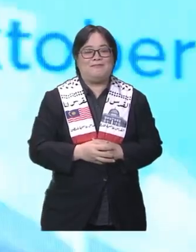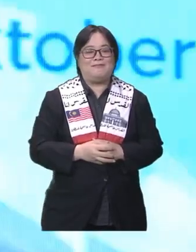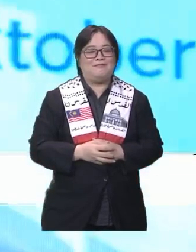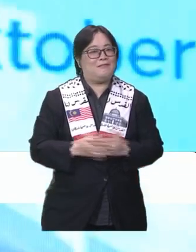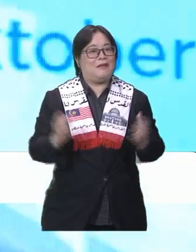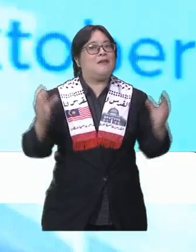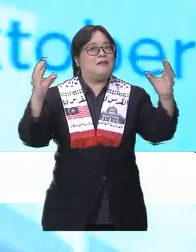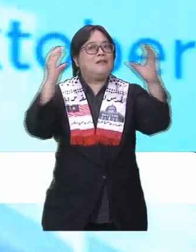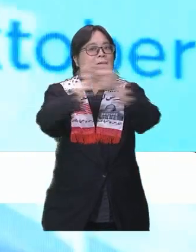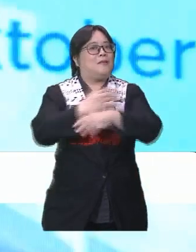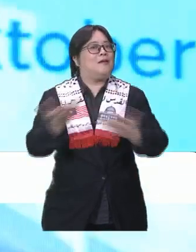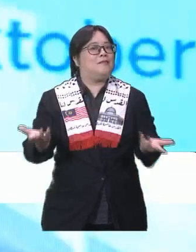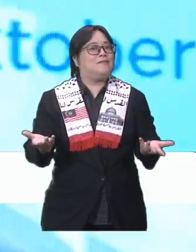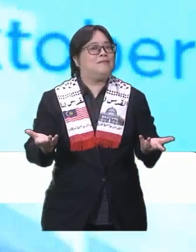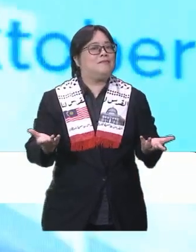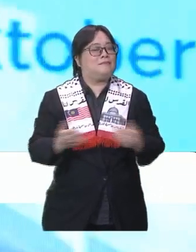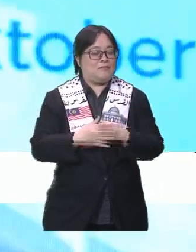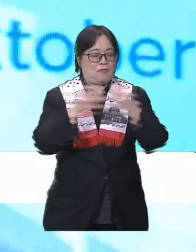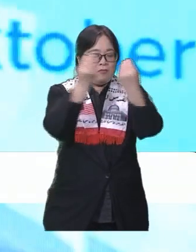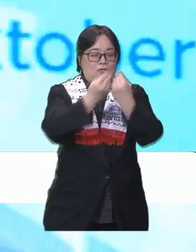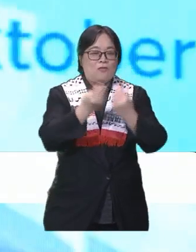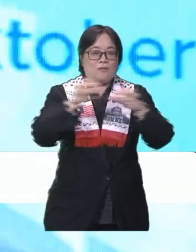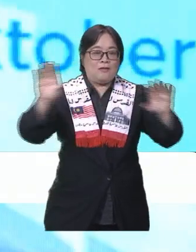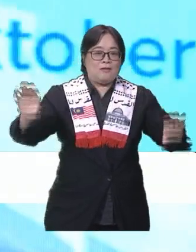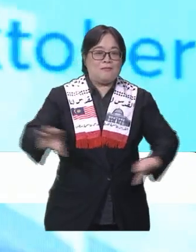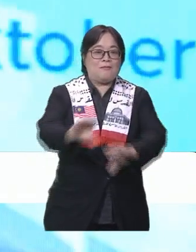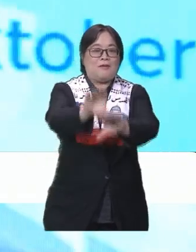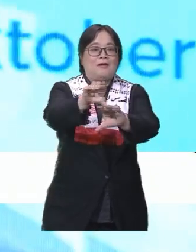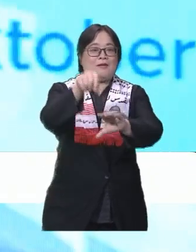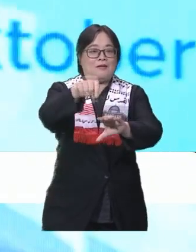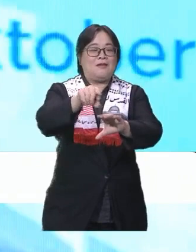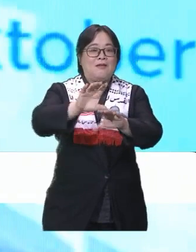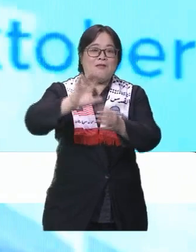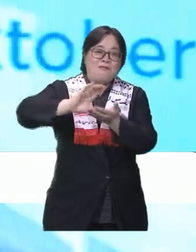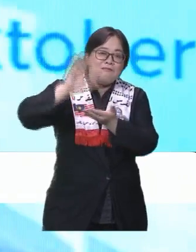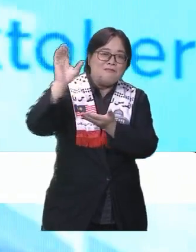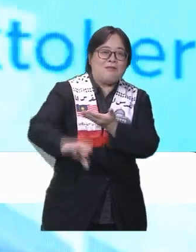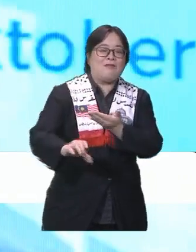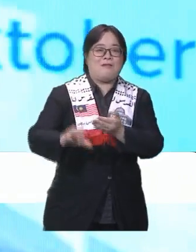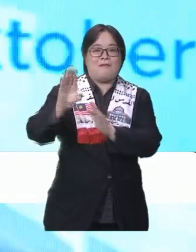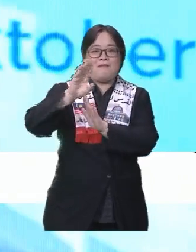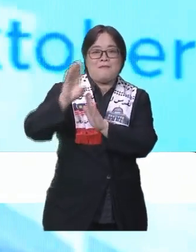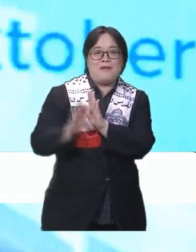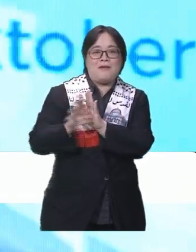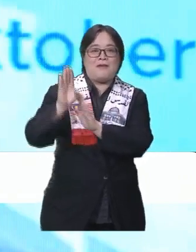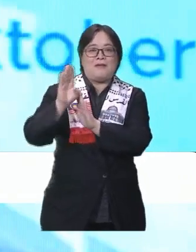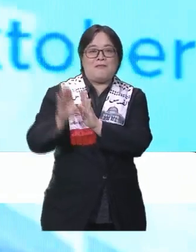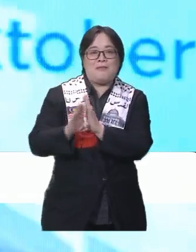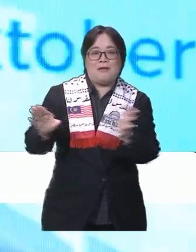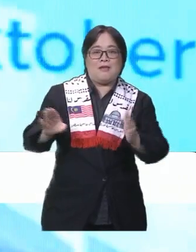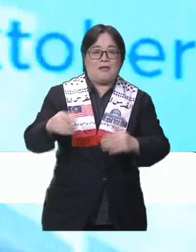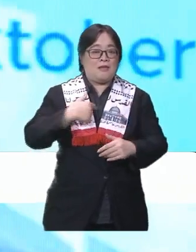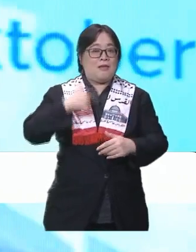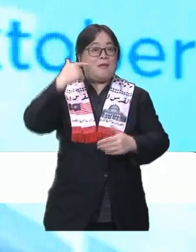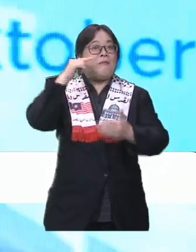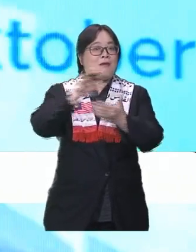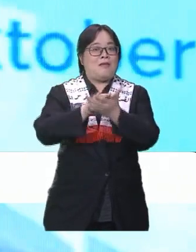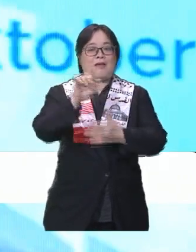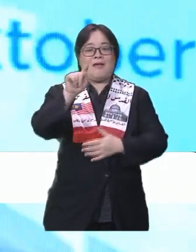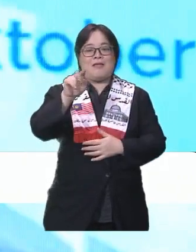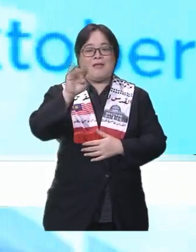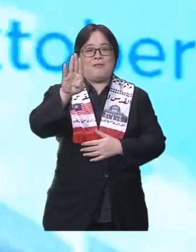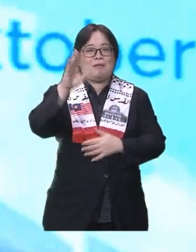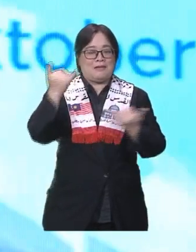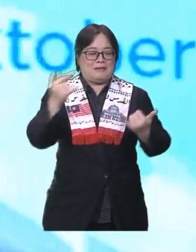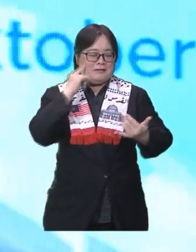ini cabaran besar kerana jumlah pelaburan itu puluhan bilion rgit dan saya percaya tnb sekarang sedang